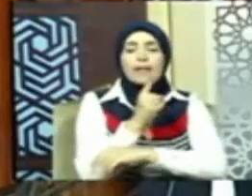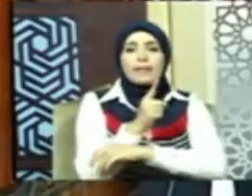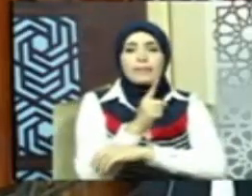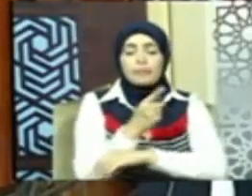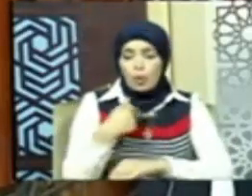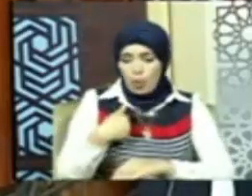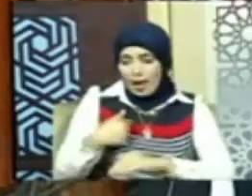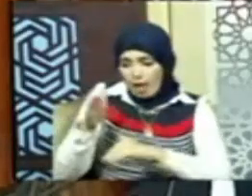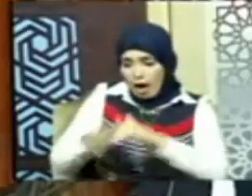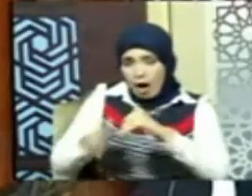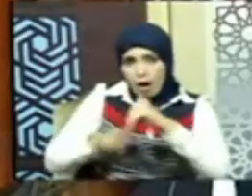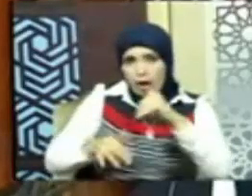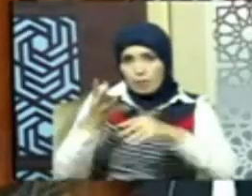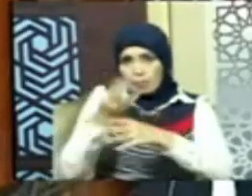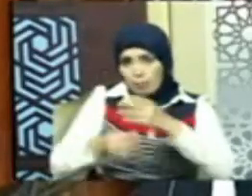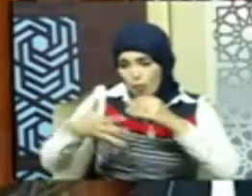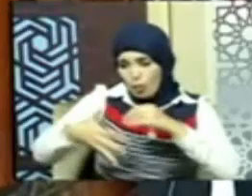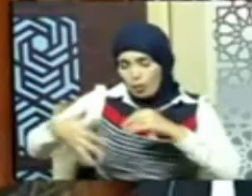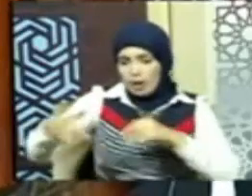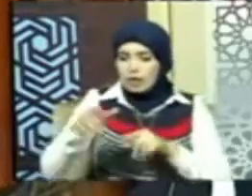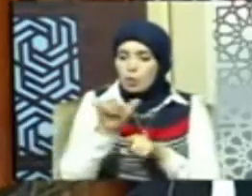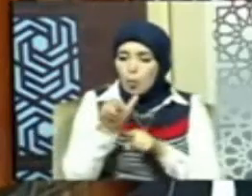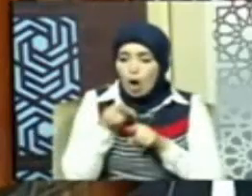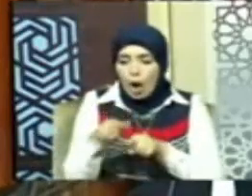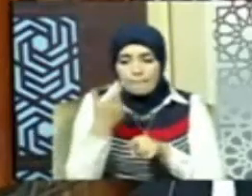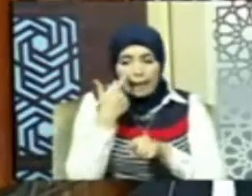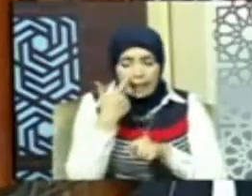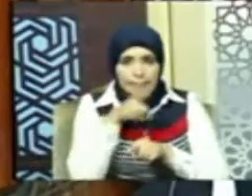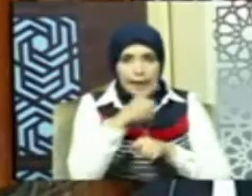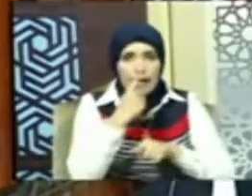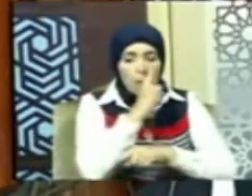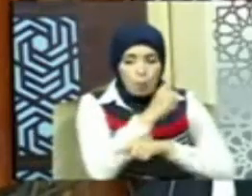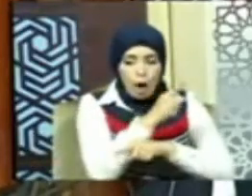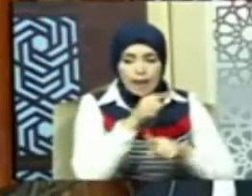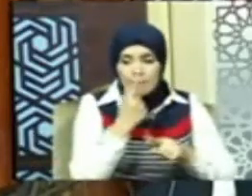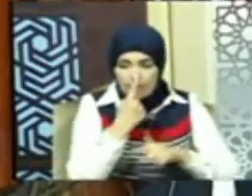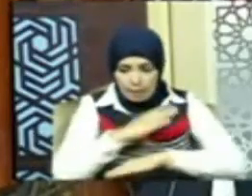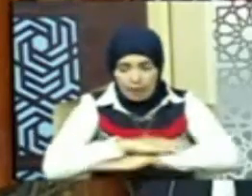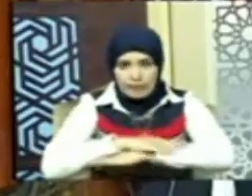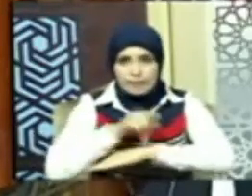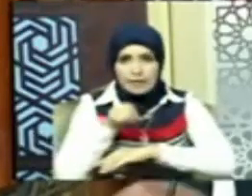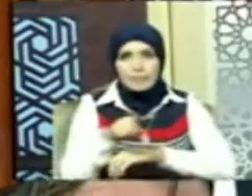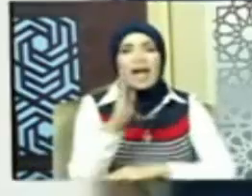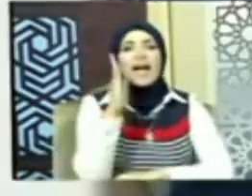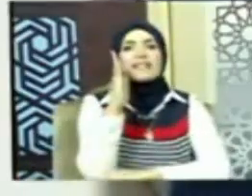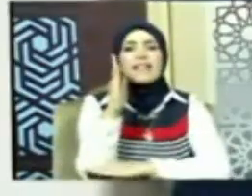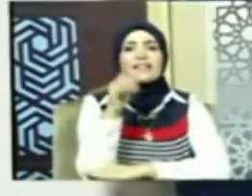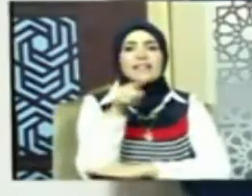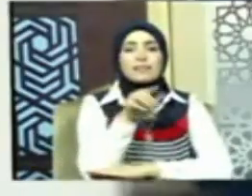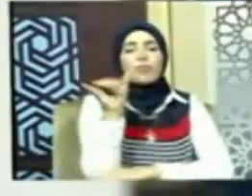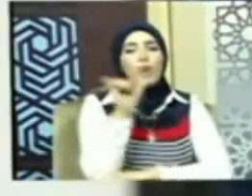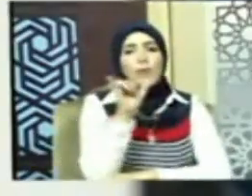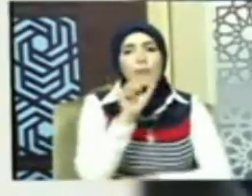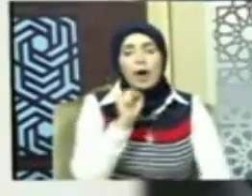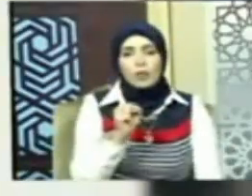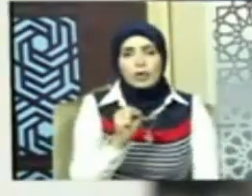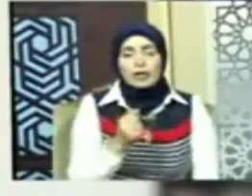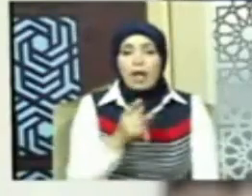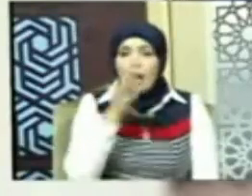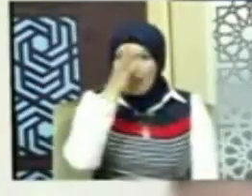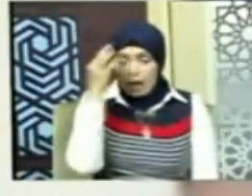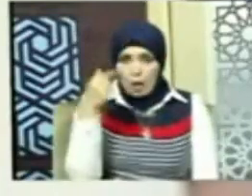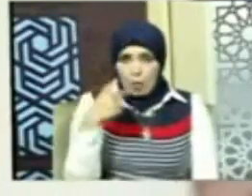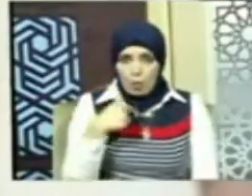المعلم عنصر لا بد منه لإنجاح العملية التعليمية، وأن الجرأة على